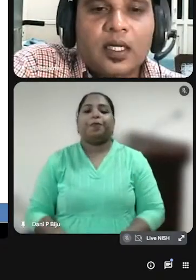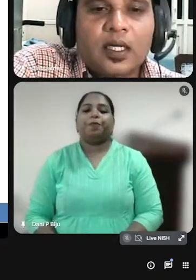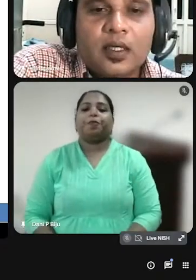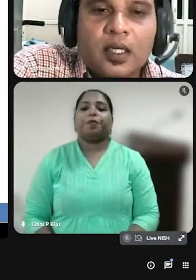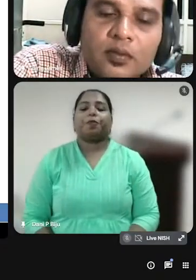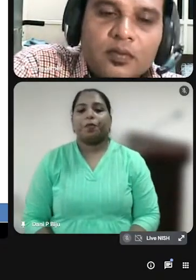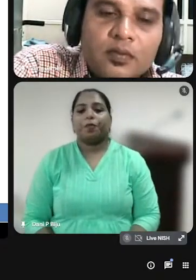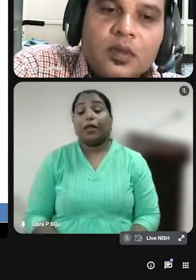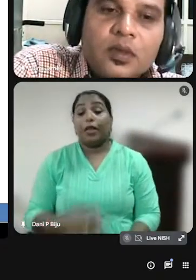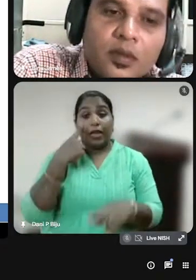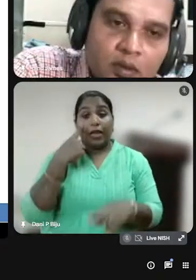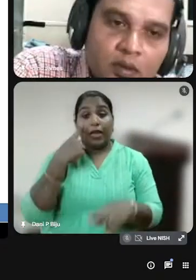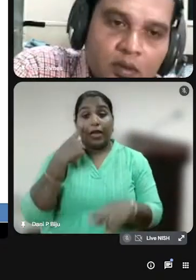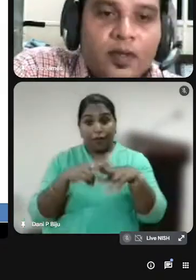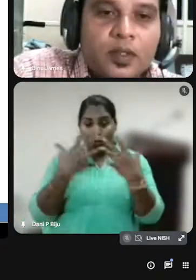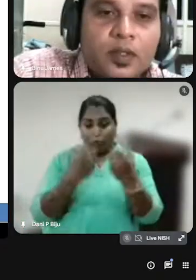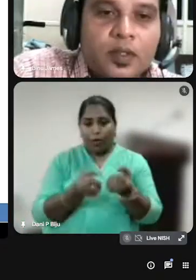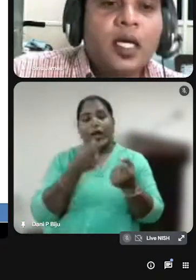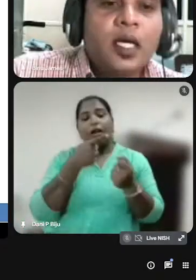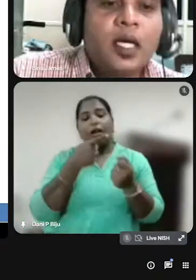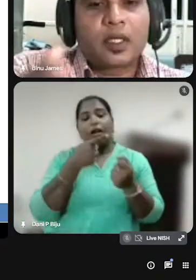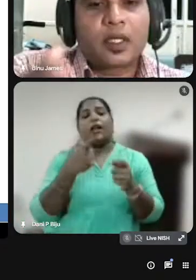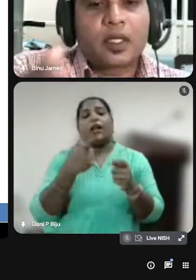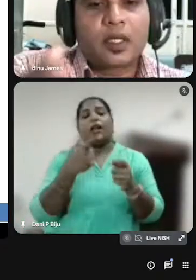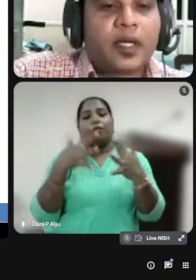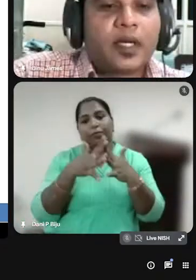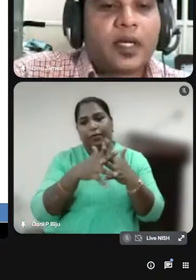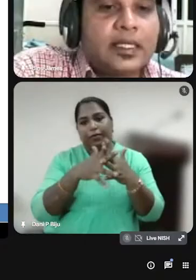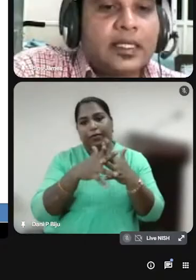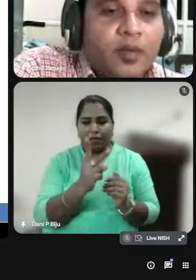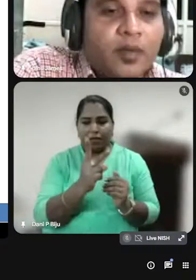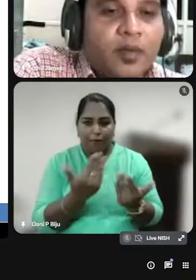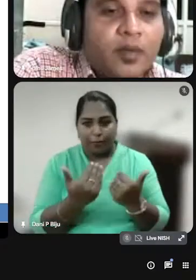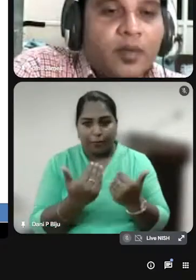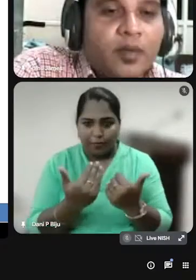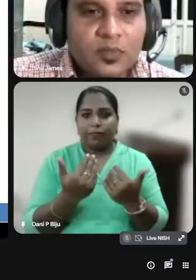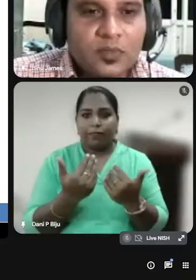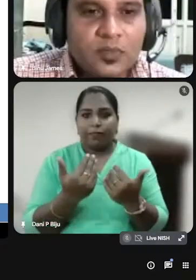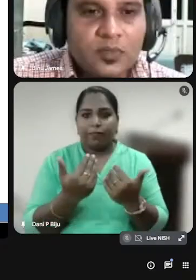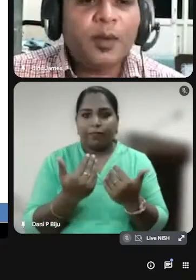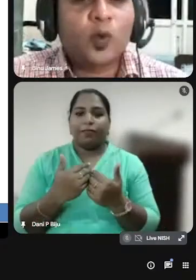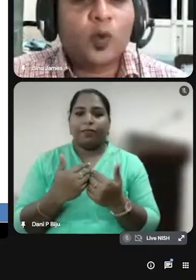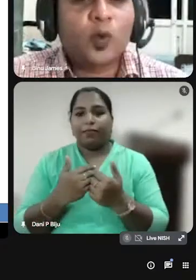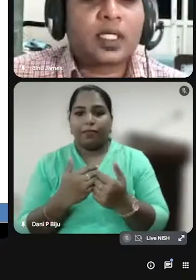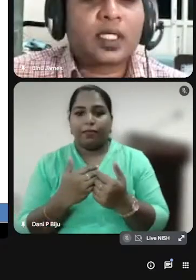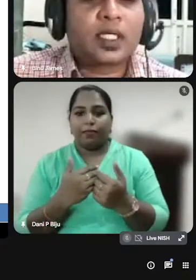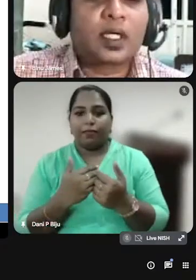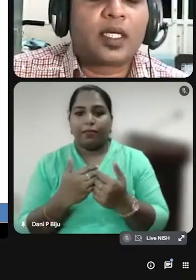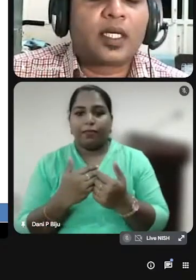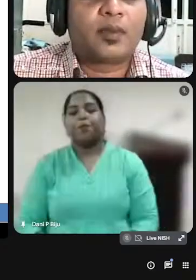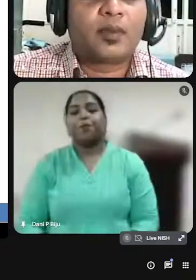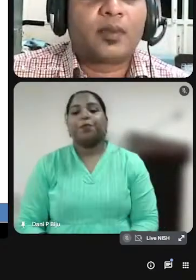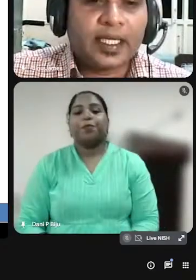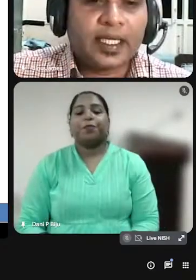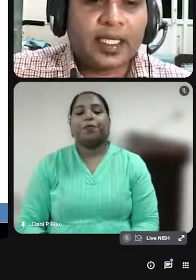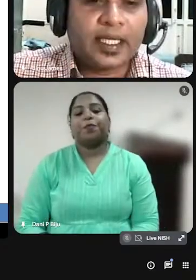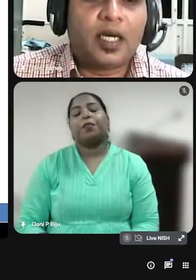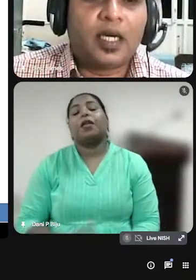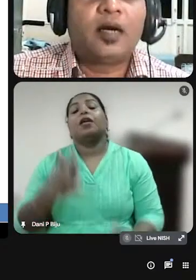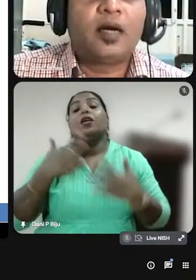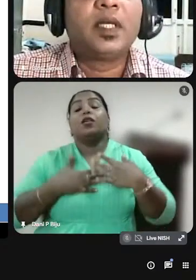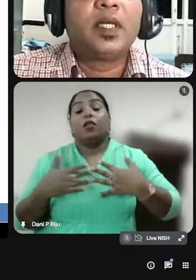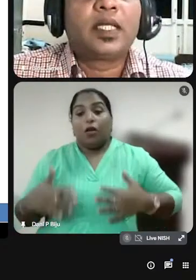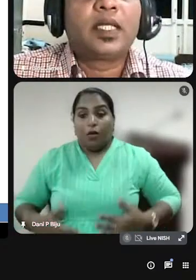ആവശ്യമുള്ള ആൾക്കാർക്ക് അതും ട്രൈ ചെയ്യാവുന്നതാണ്. നമുക്ക് ഇതിലേക്ക് ഒരു എക്സസൈസിലേക്ക് വരാം. അപ്പൊ പോസ്റ്റർ എന്ന് പറയുന്നത് നമ്മുടെ